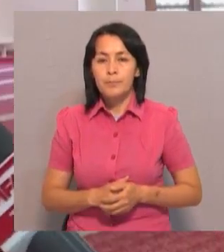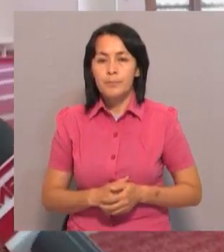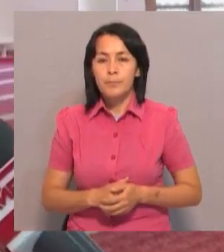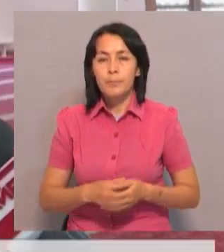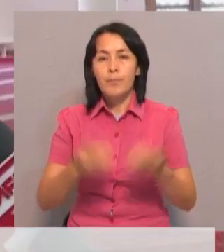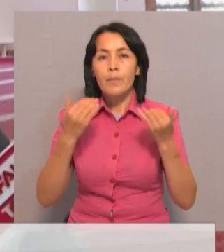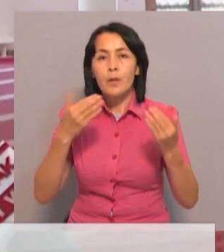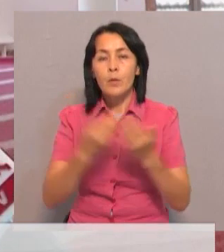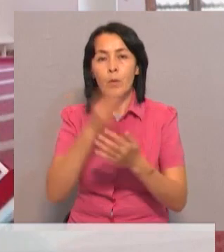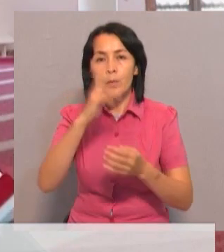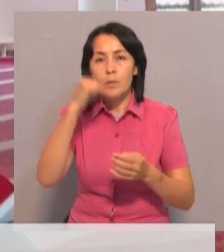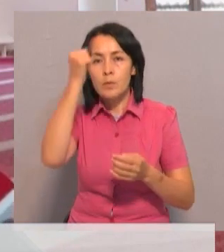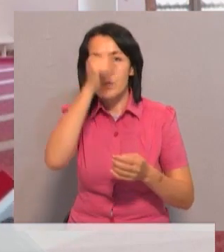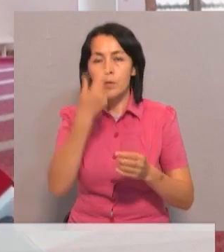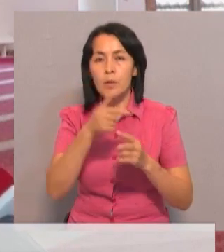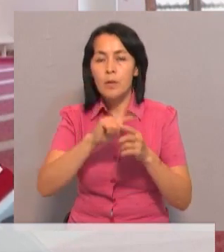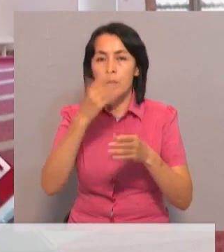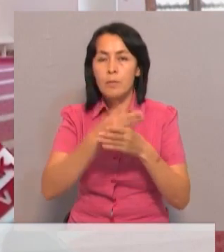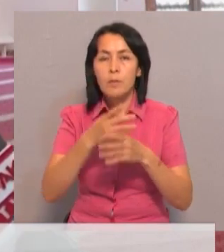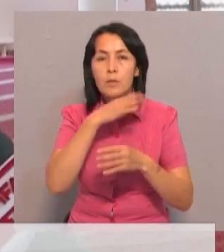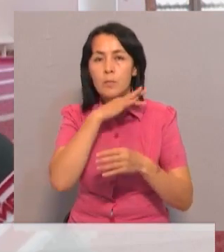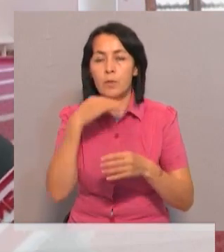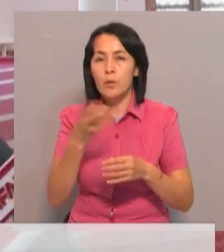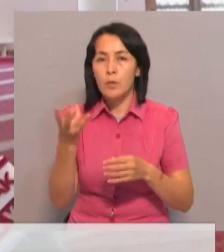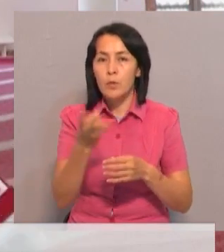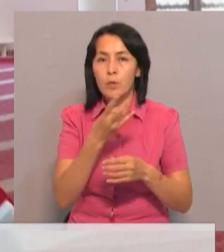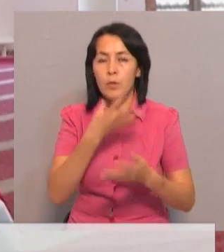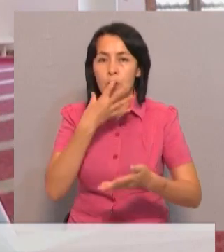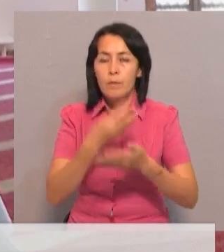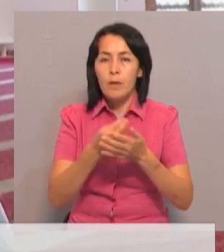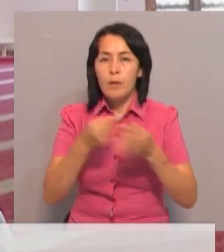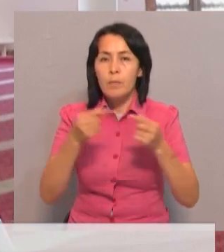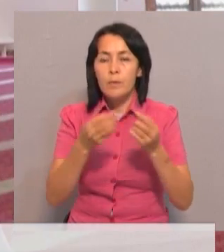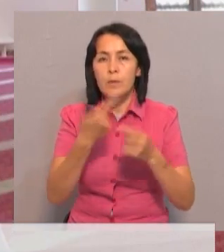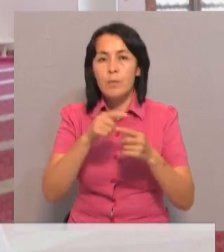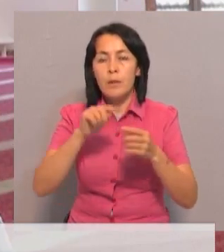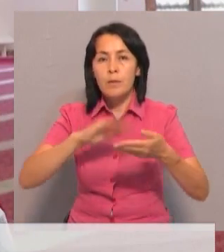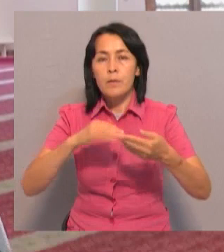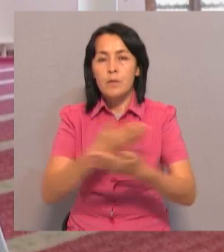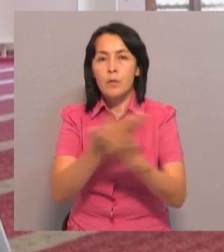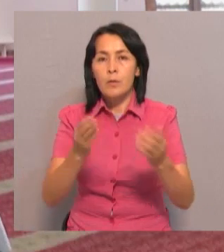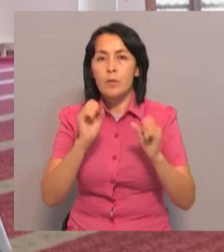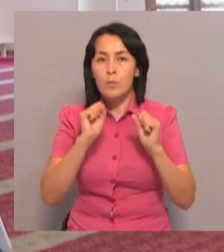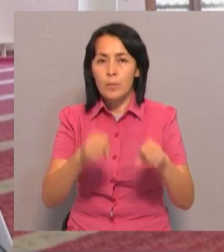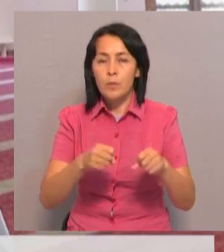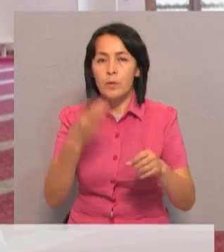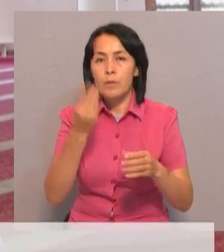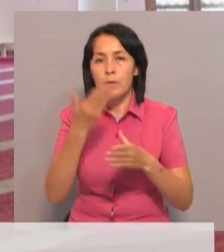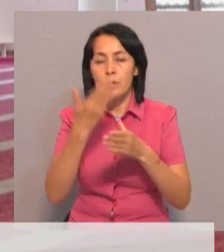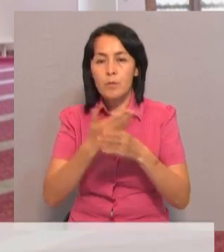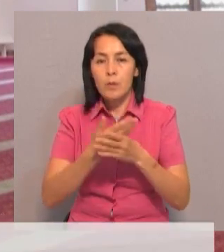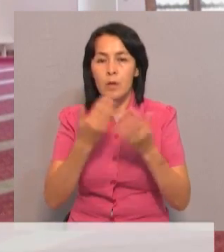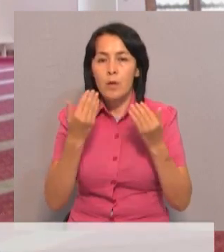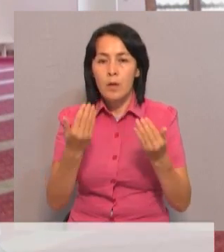В преддверии нового учебного года эта поддержка для многих необходима и своевременна. Поэтому призываем всех, кто может оказать финансовое